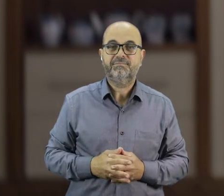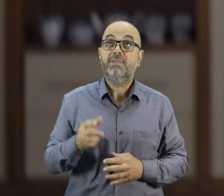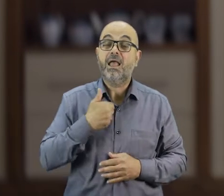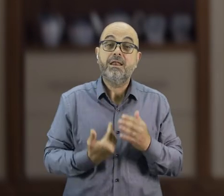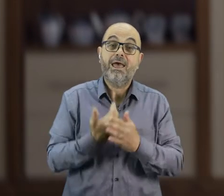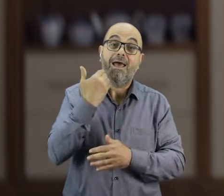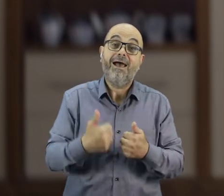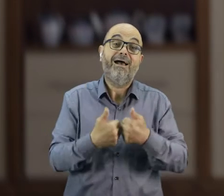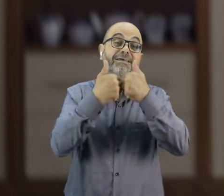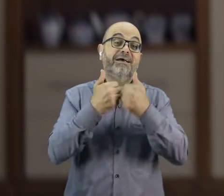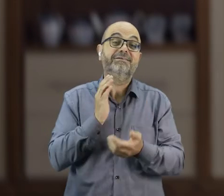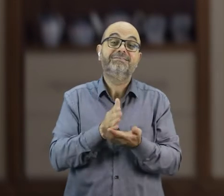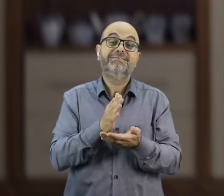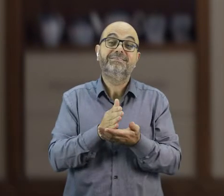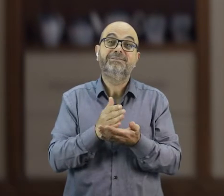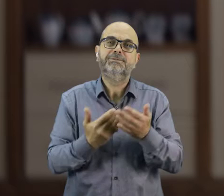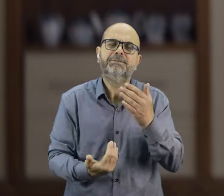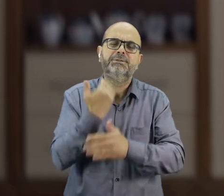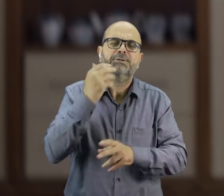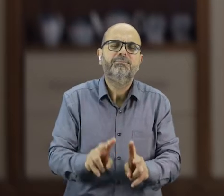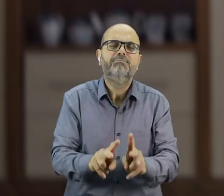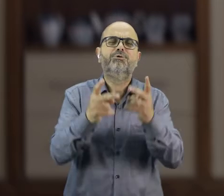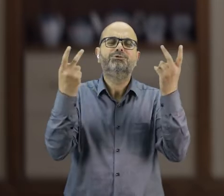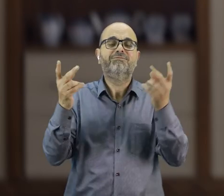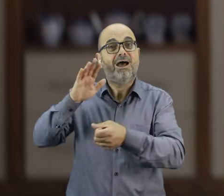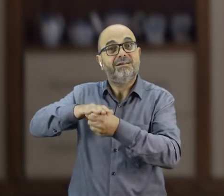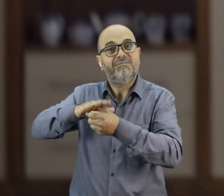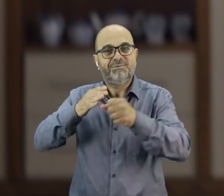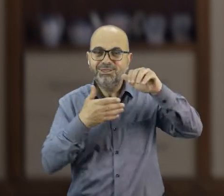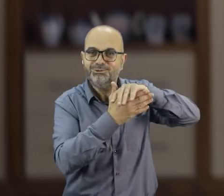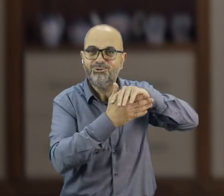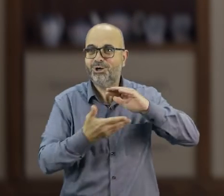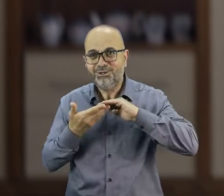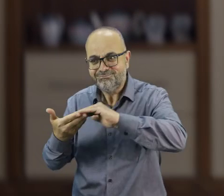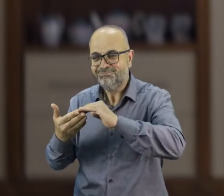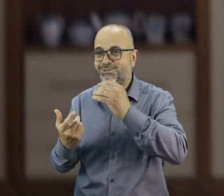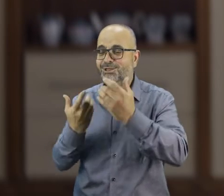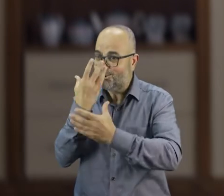نقطة التحول في حياتي من ربة بيت لسيدة عاملة